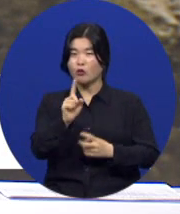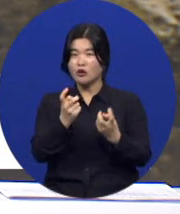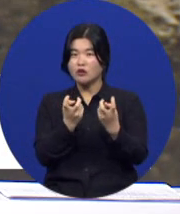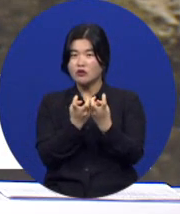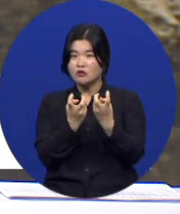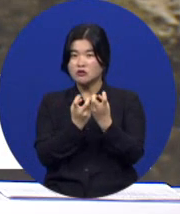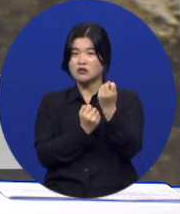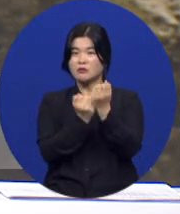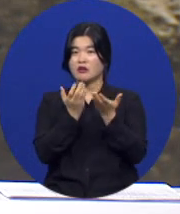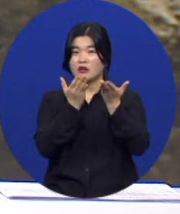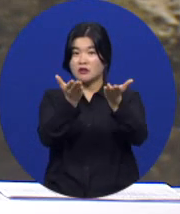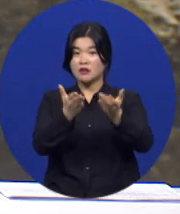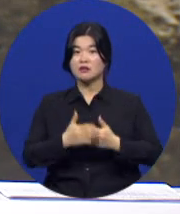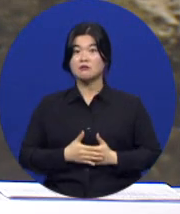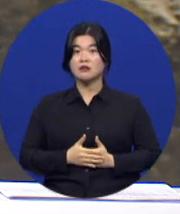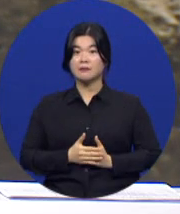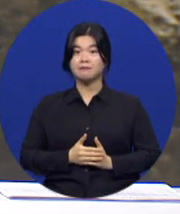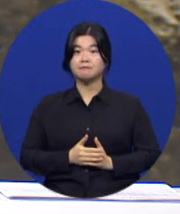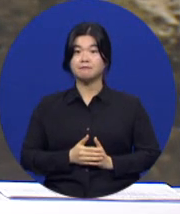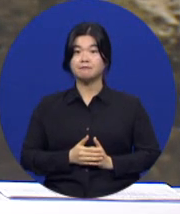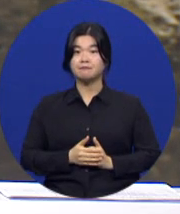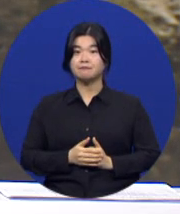박해진 기자가 취재했습니다